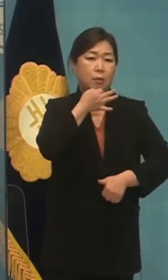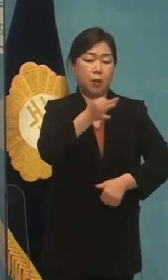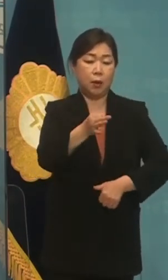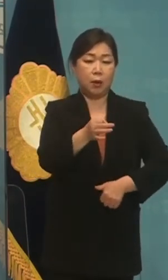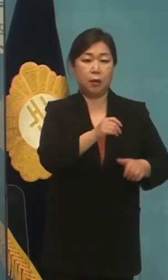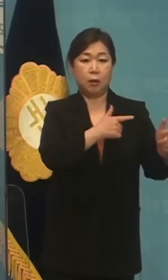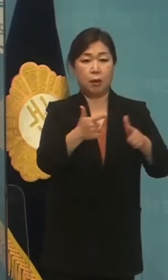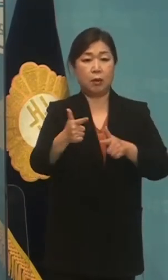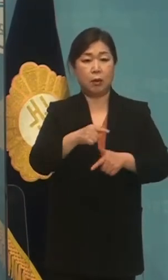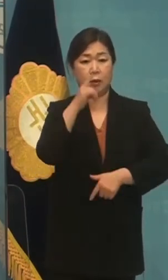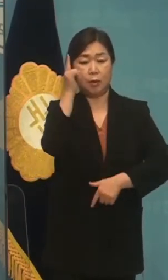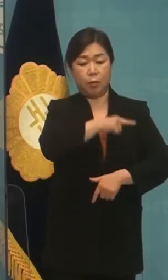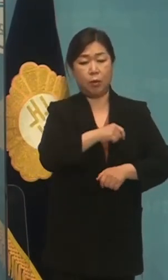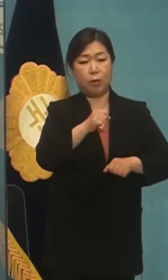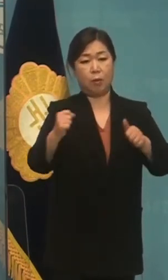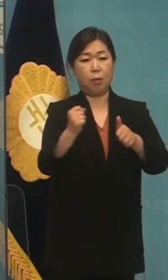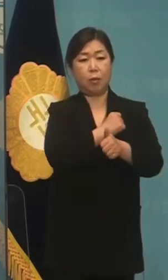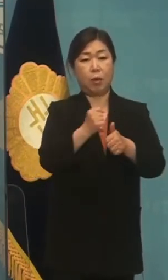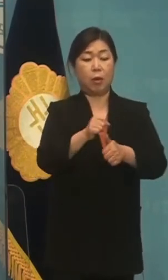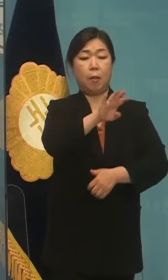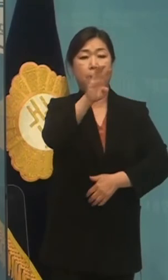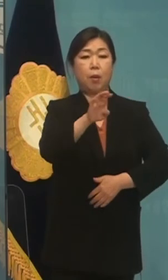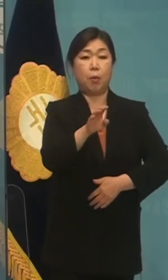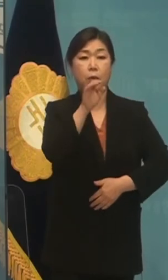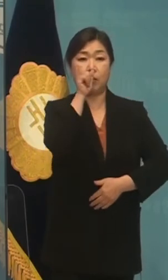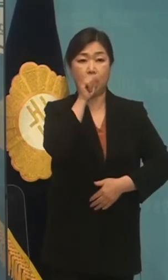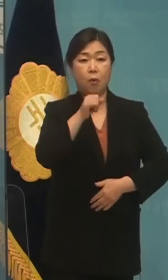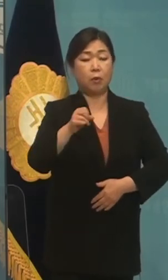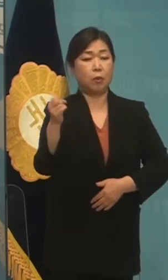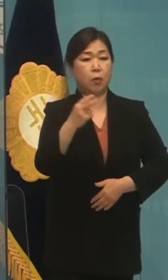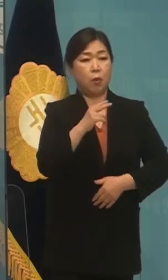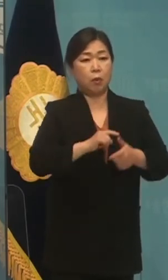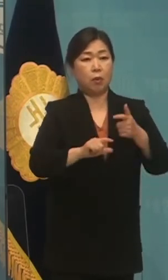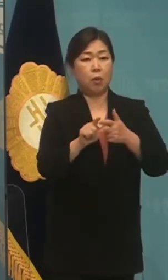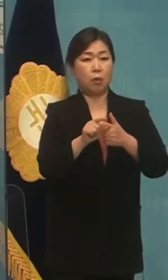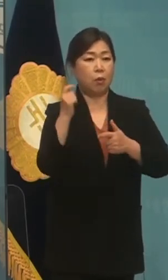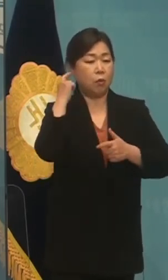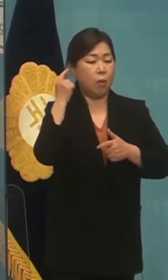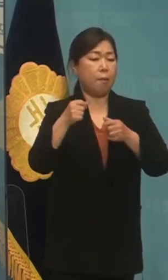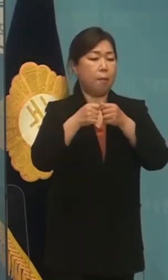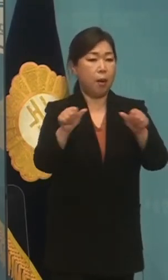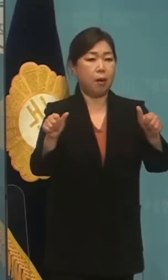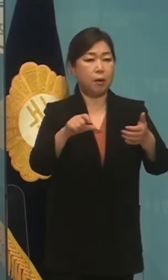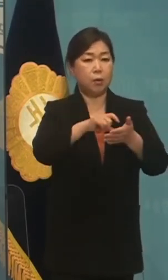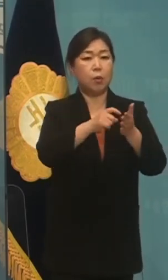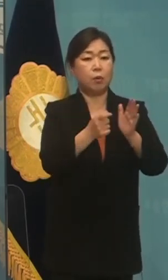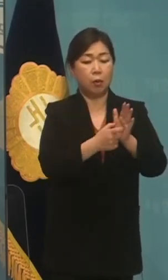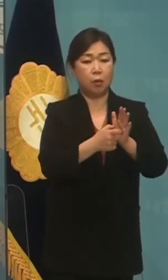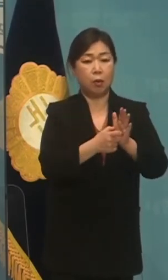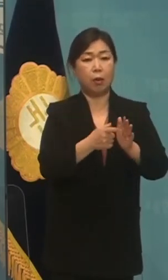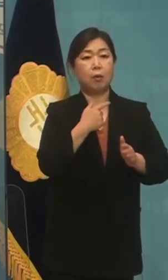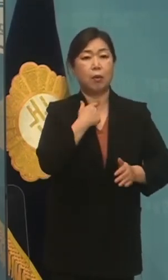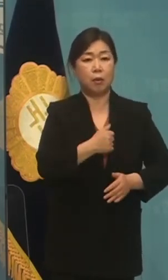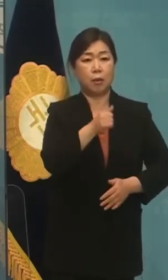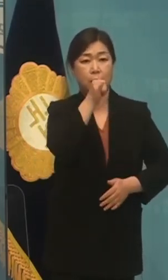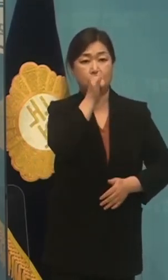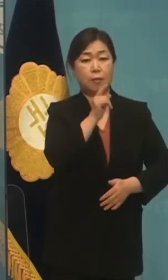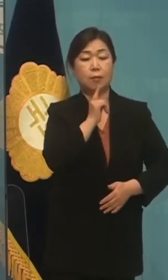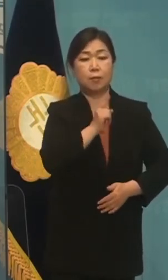듯 악질적인 폭력이 반복되었고 심지어 고막이 파열되는 경우도 있었다고